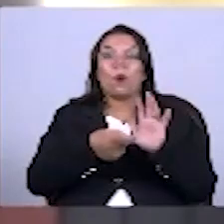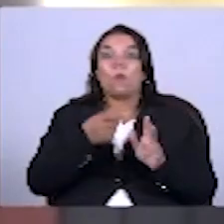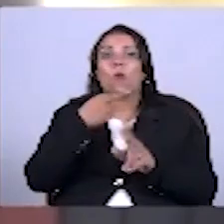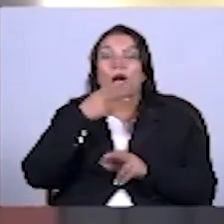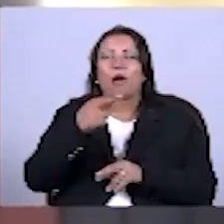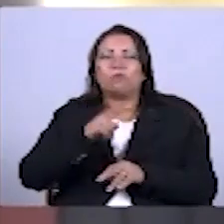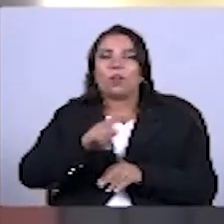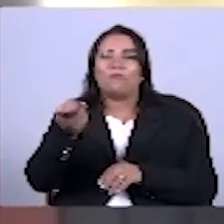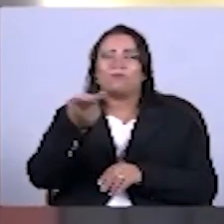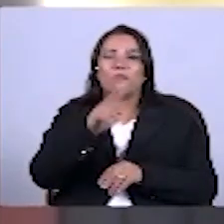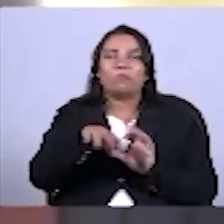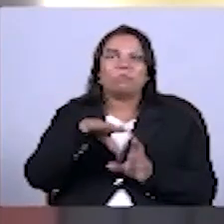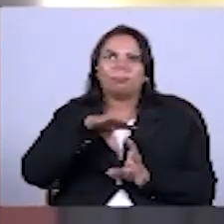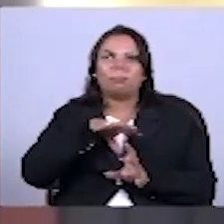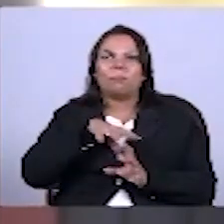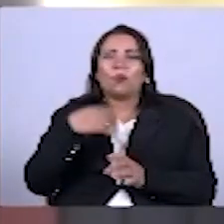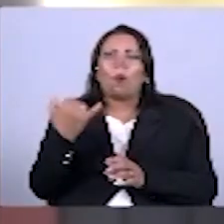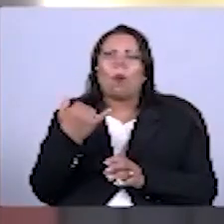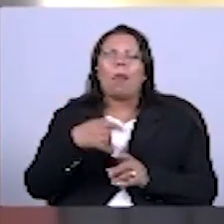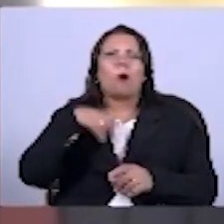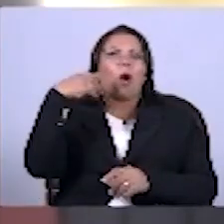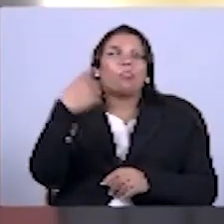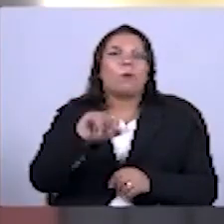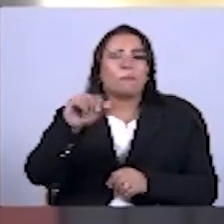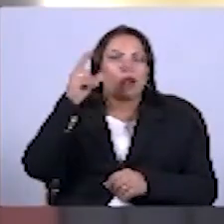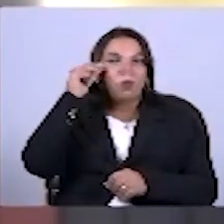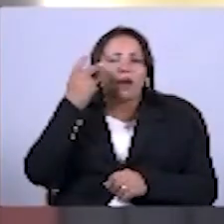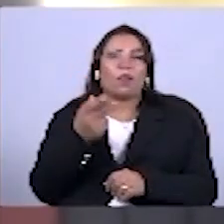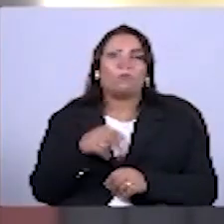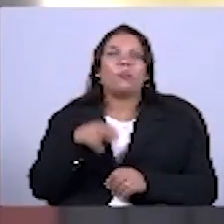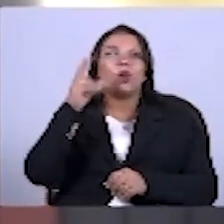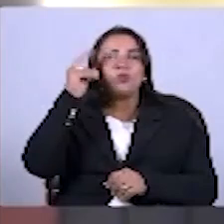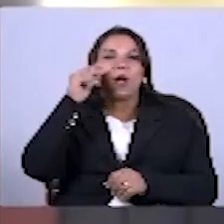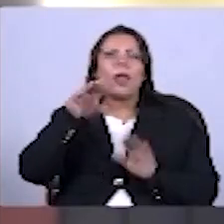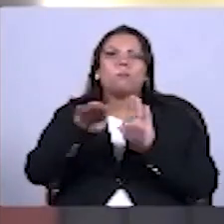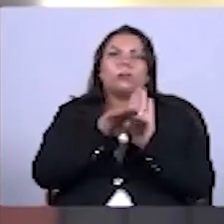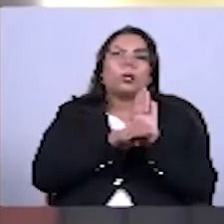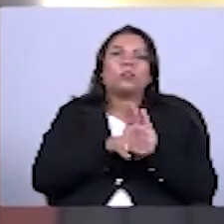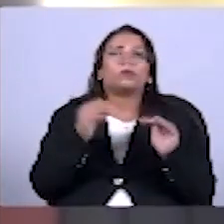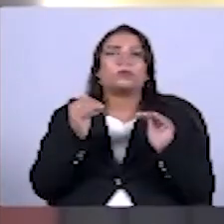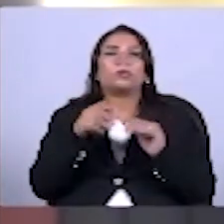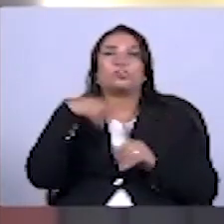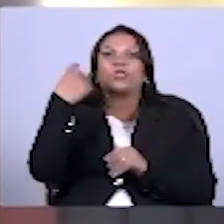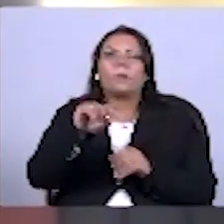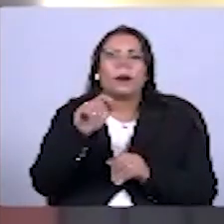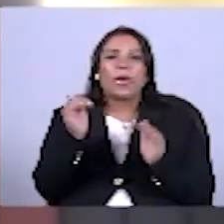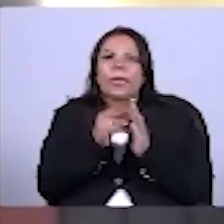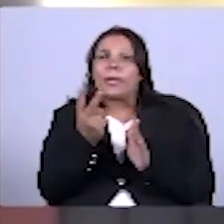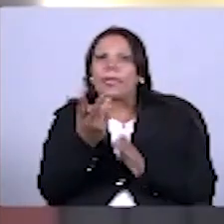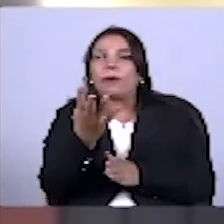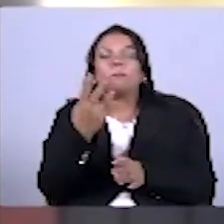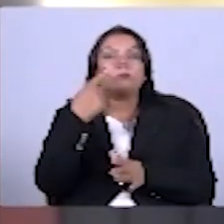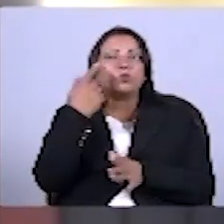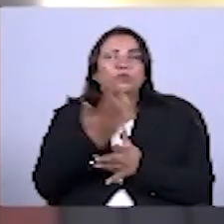تصريحات مختلفه اقتربت الضربه الاسرائيليه اسرائيلي بتخطط لهذه الضربه خلال ايام مجلس